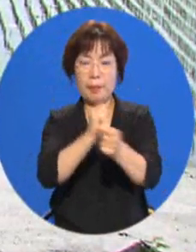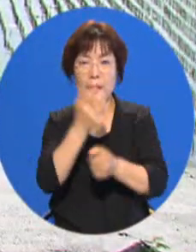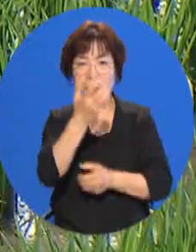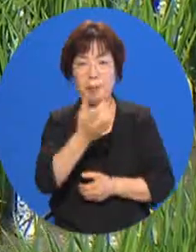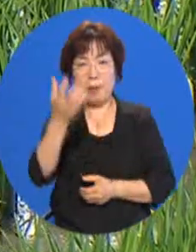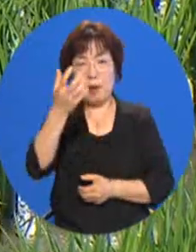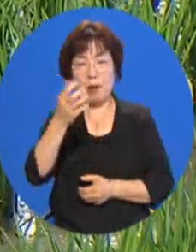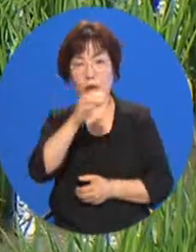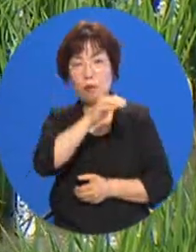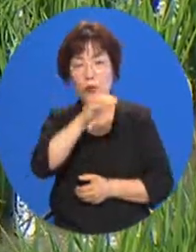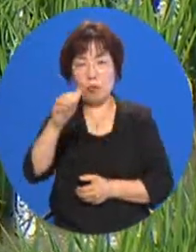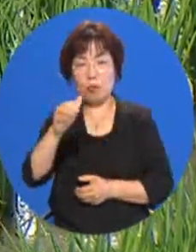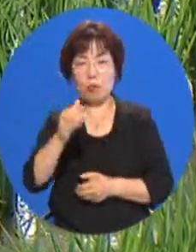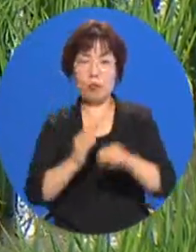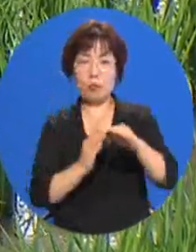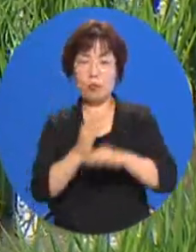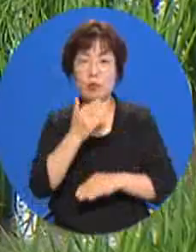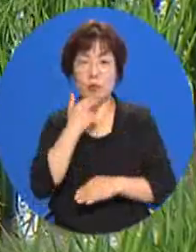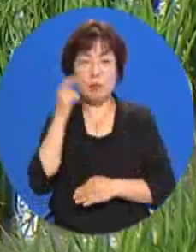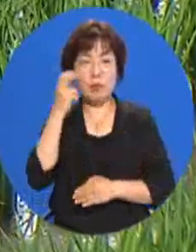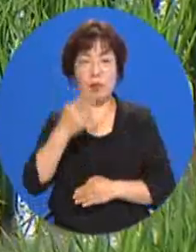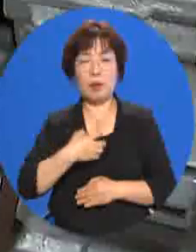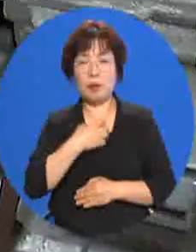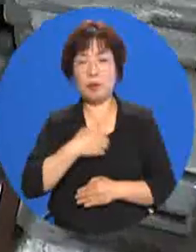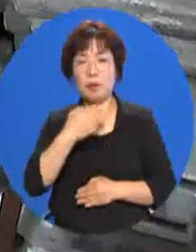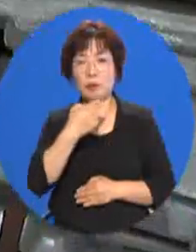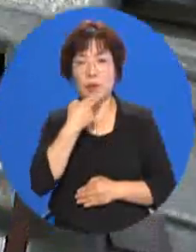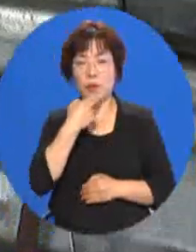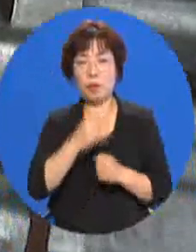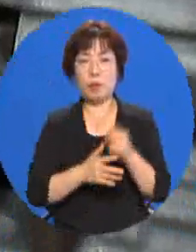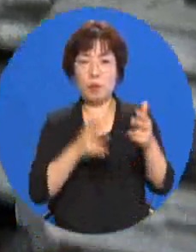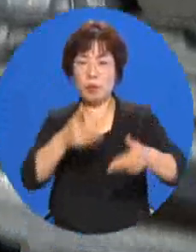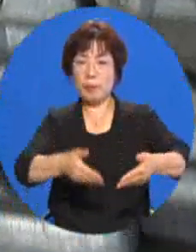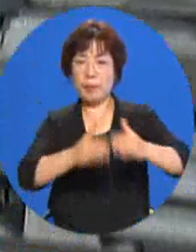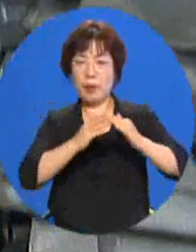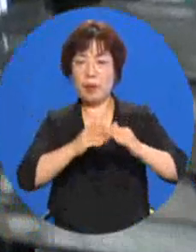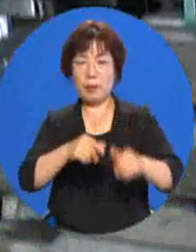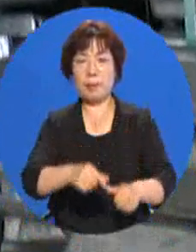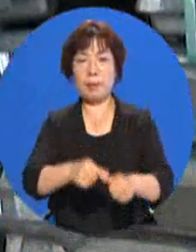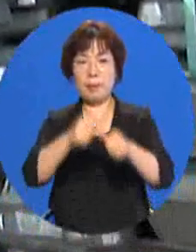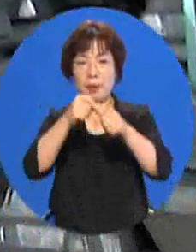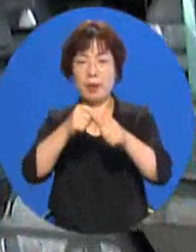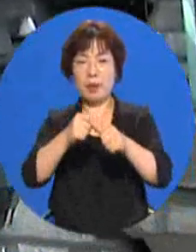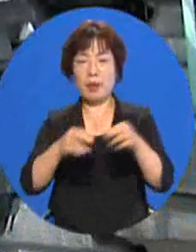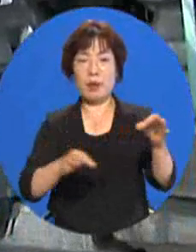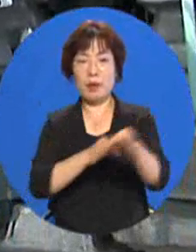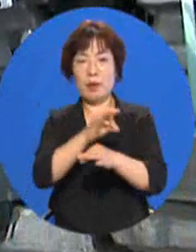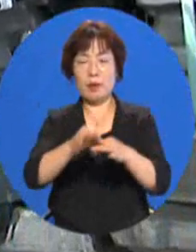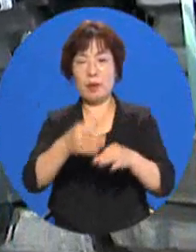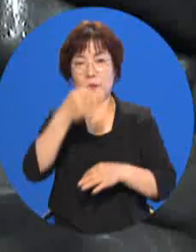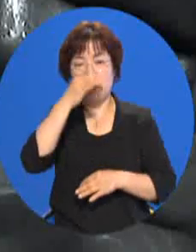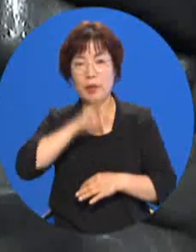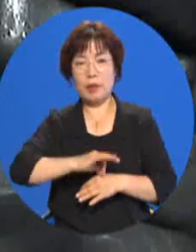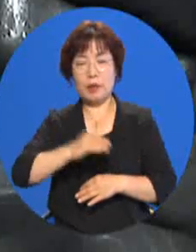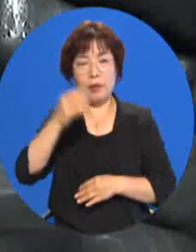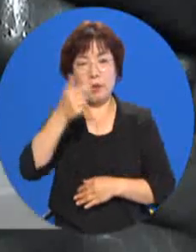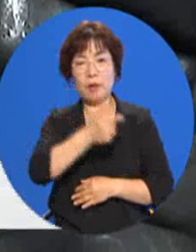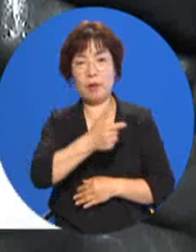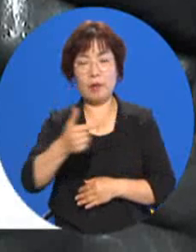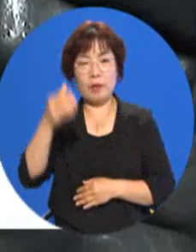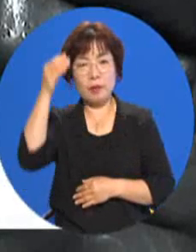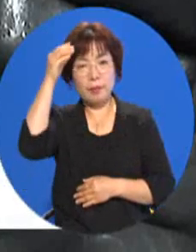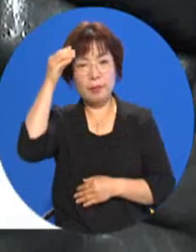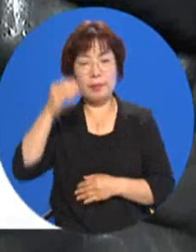배출 농도가 기준치를 초과하지 않을 것으로 예상되고 공장이 들어올 경우 고용 창출 등으로 인한 경제적 효과도 클 것으로